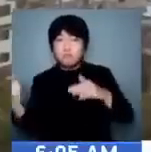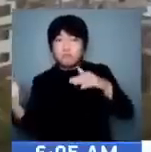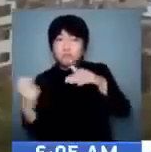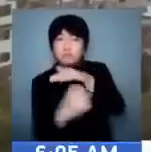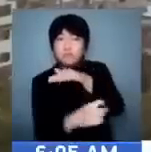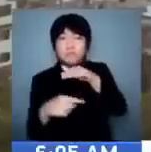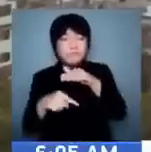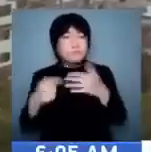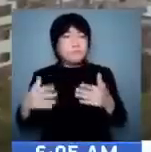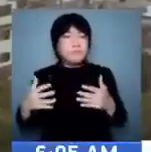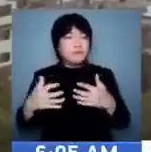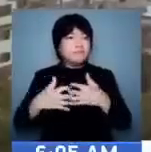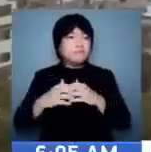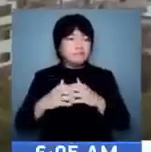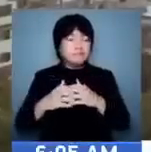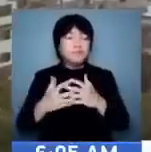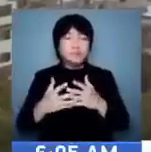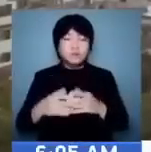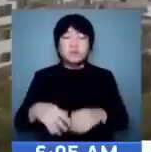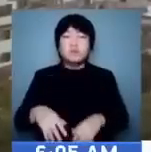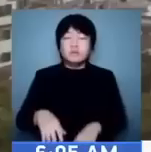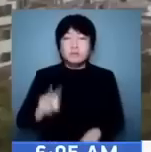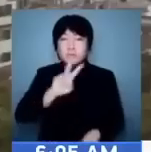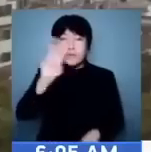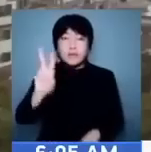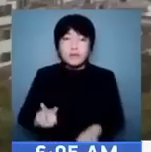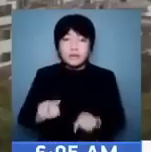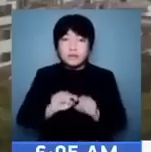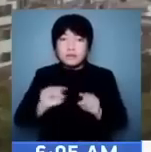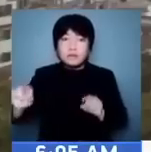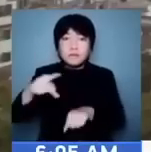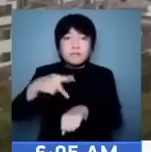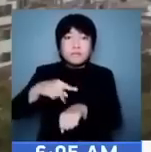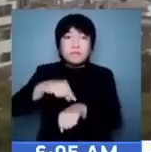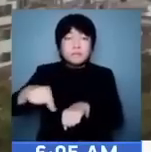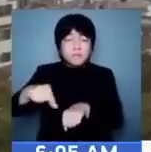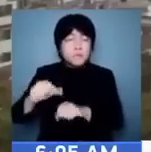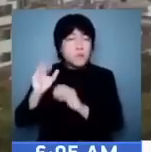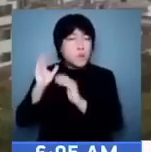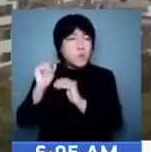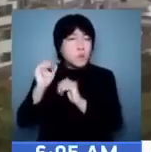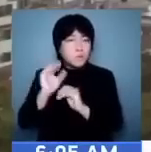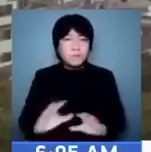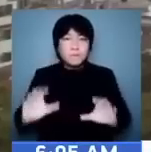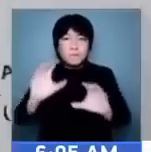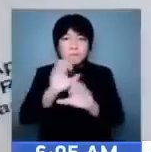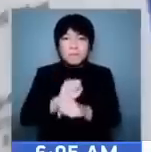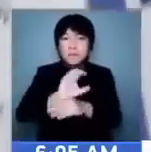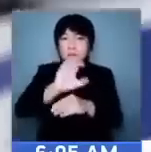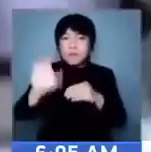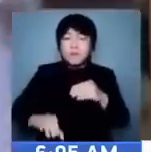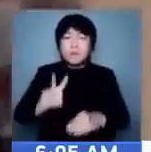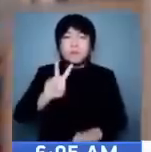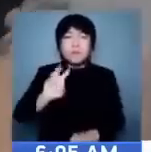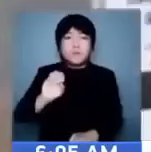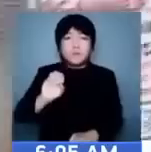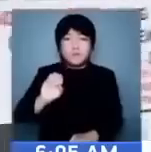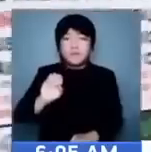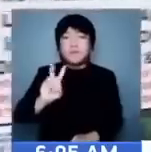Valenzuela hanggang Paranaque ay inaasahang matatapos sa 2029. May unang balita si Joseph Morong.